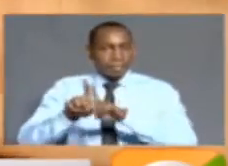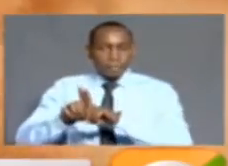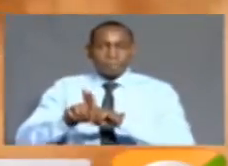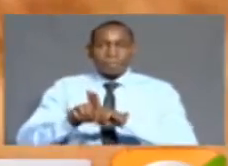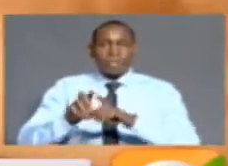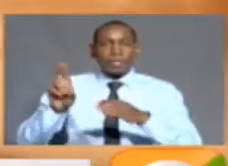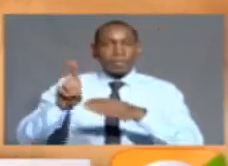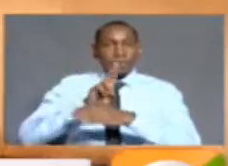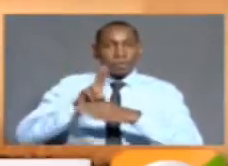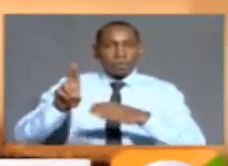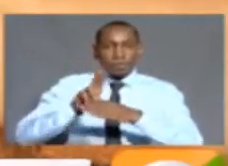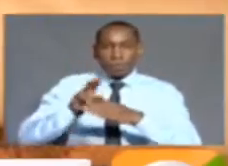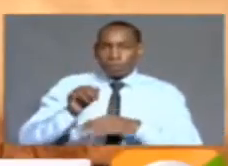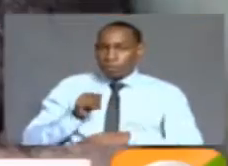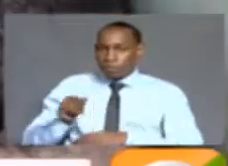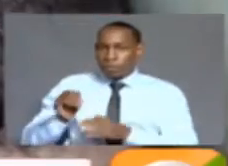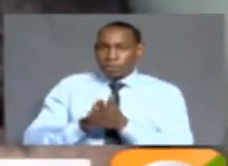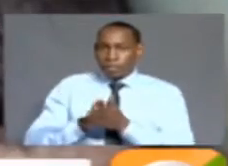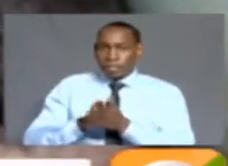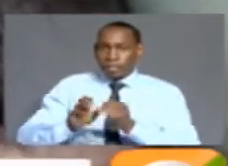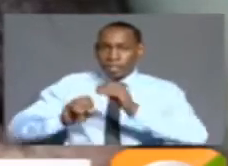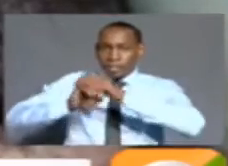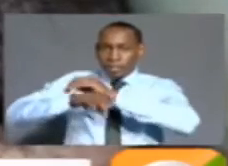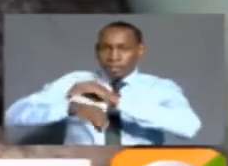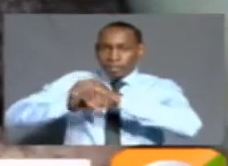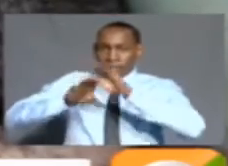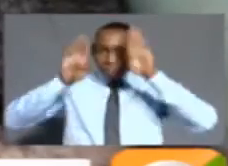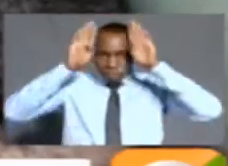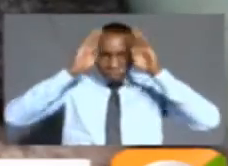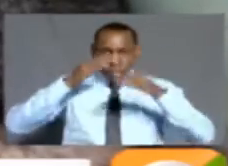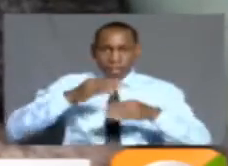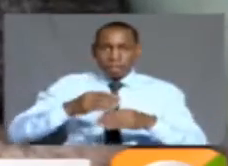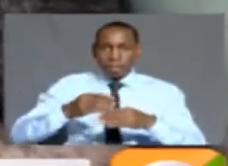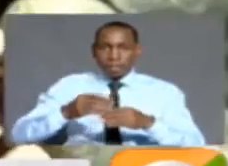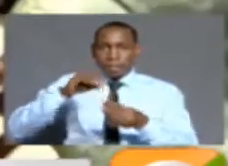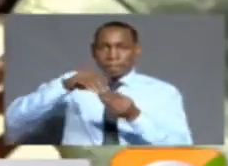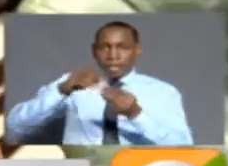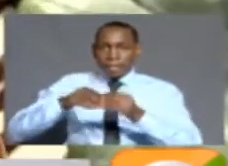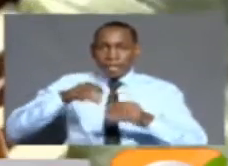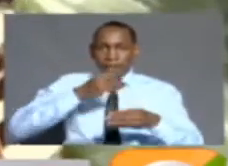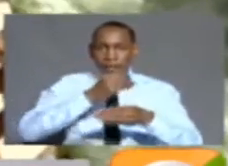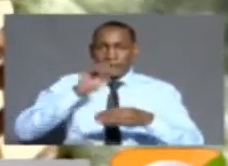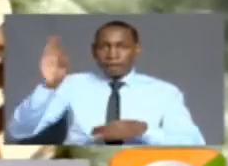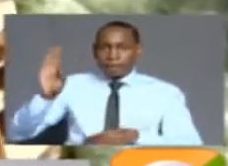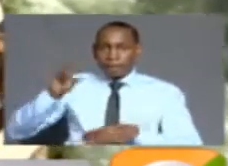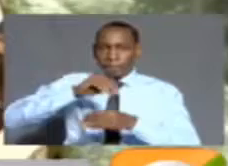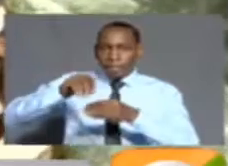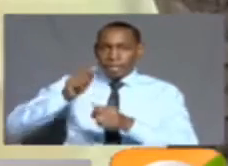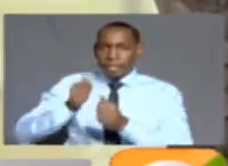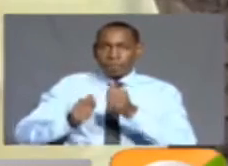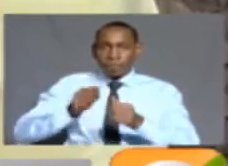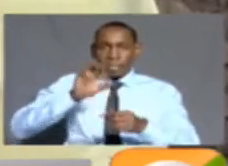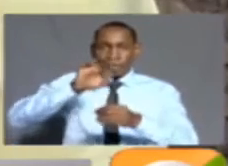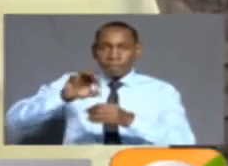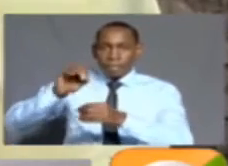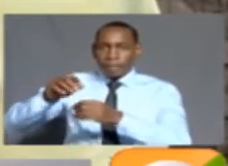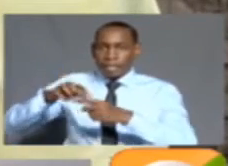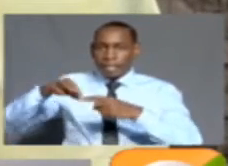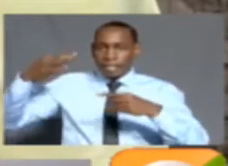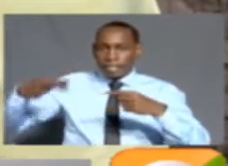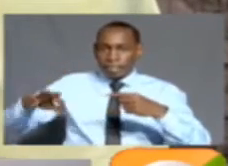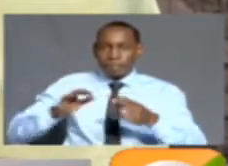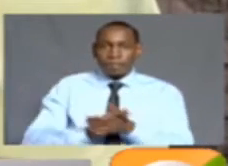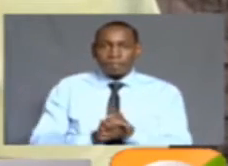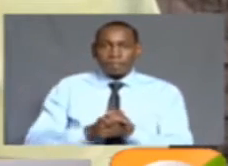Naftal hutumia mkojo na kinyesi kutoka kwa sungura wake kuunda mbolea, ambayo anatumia kukuza mboga katika kivungulio,